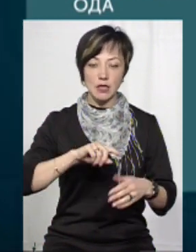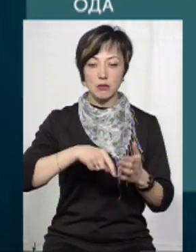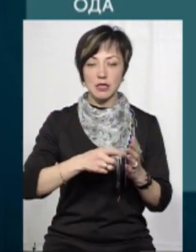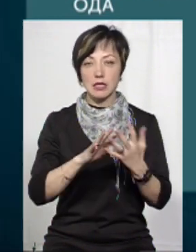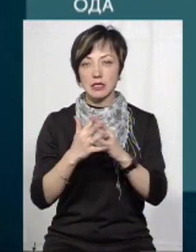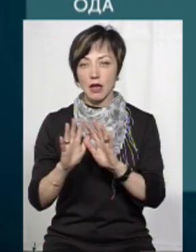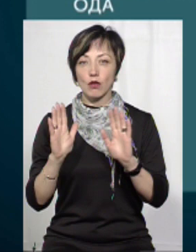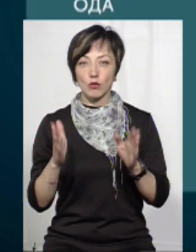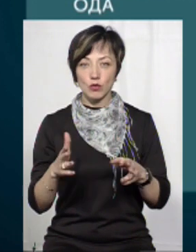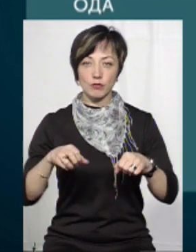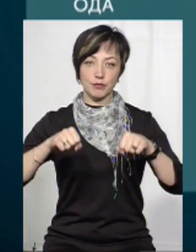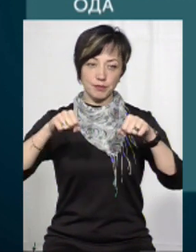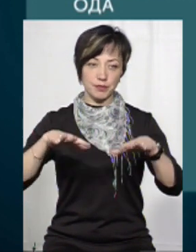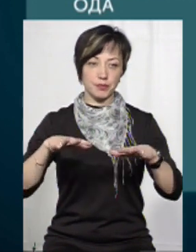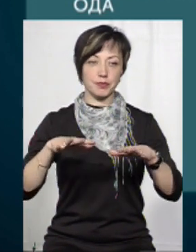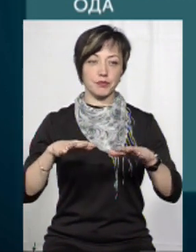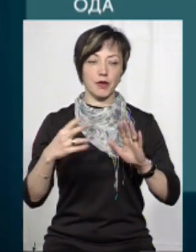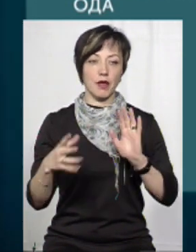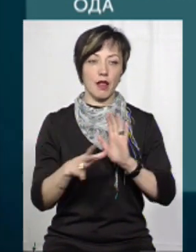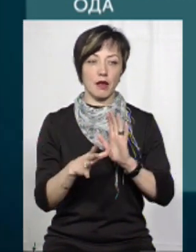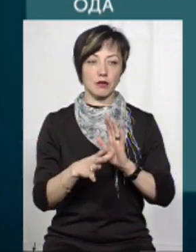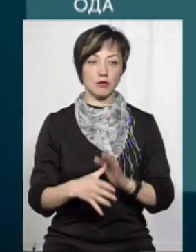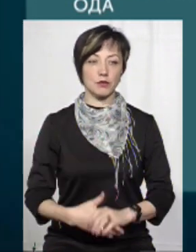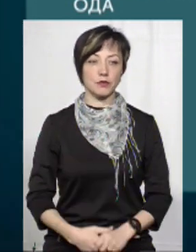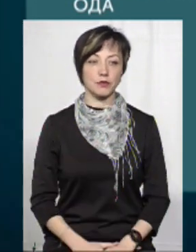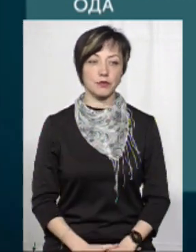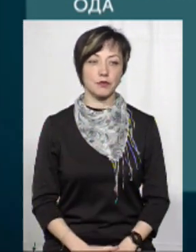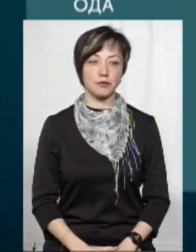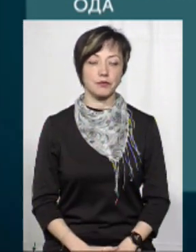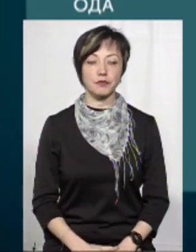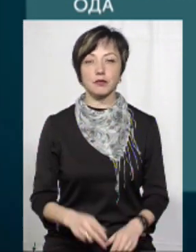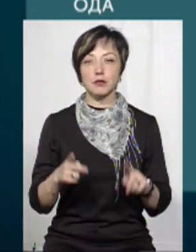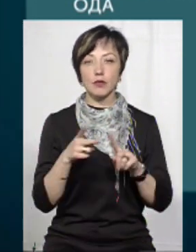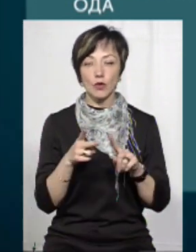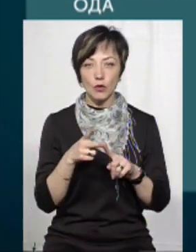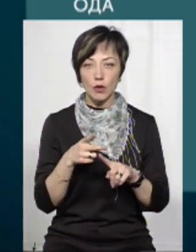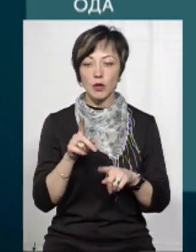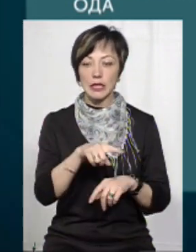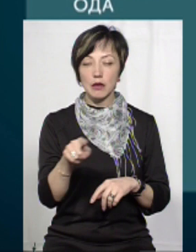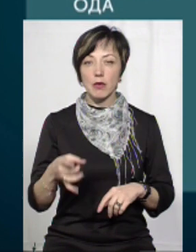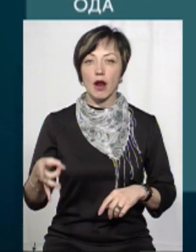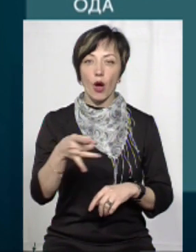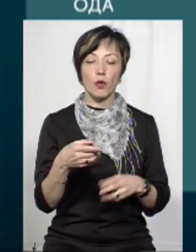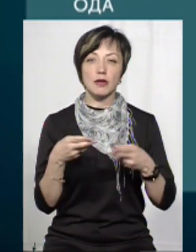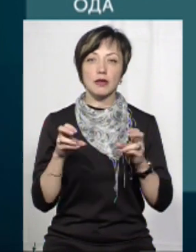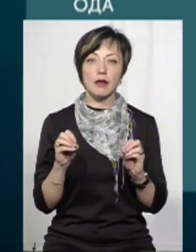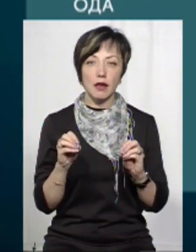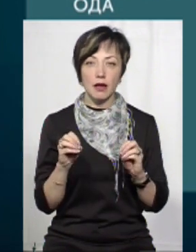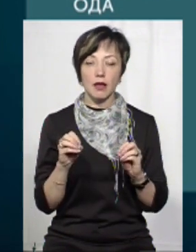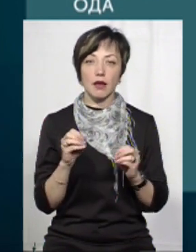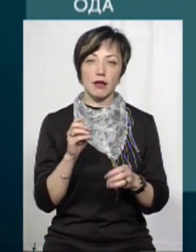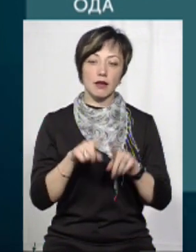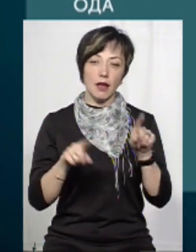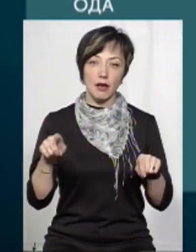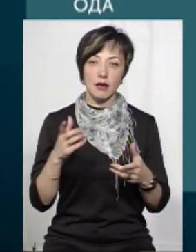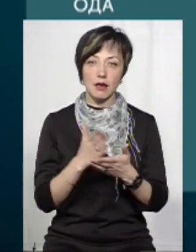пункти будуть запітані електроенергією. Друге, по тим районам, де захватило деякі